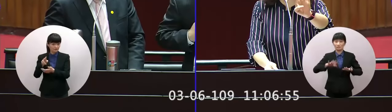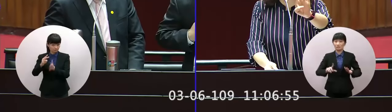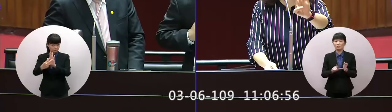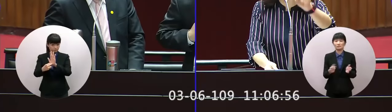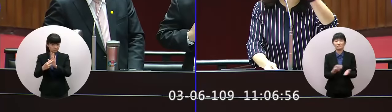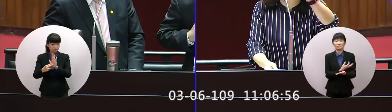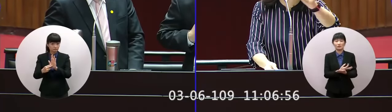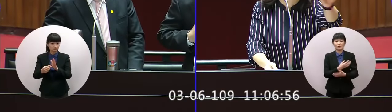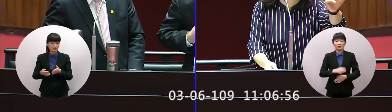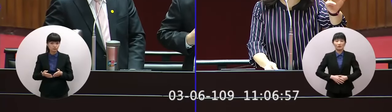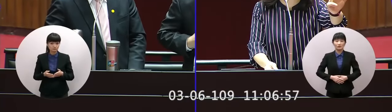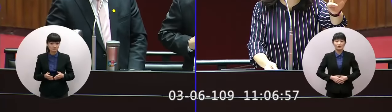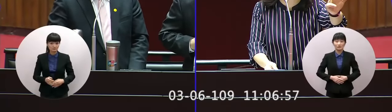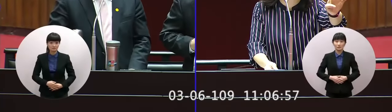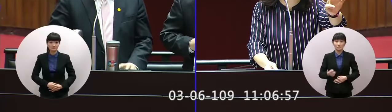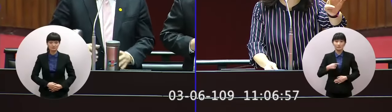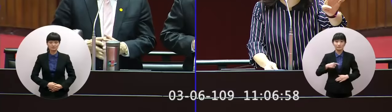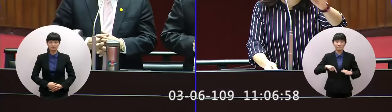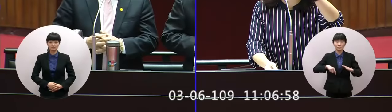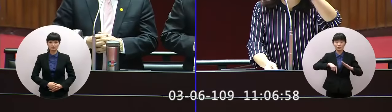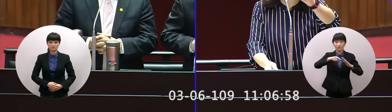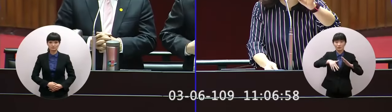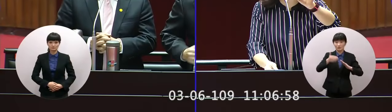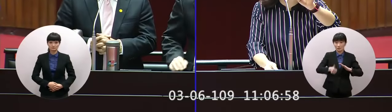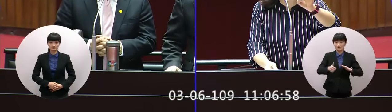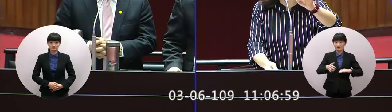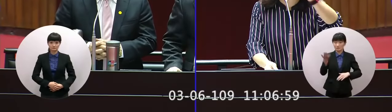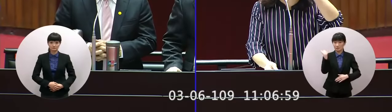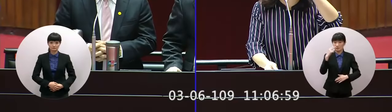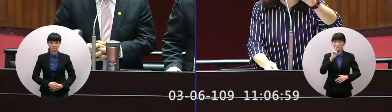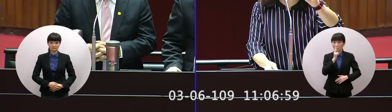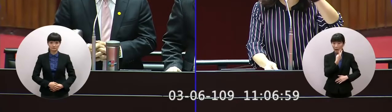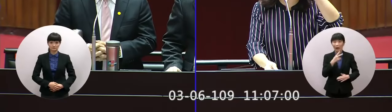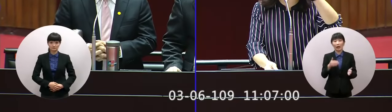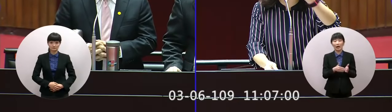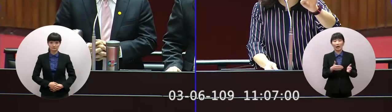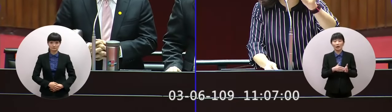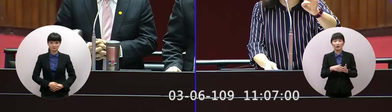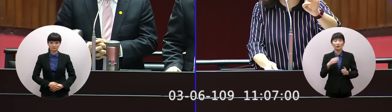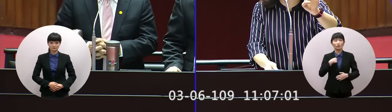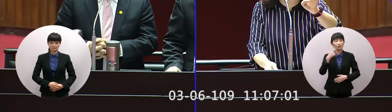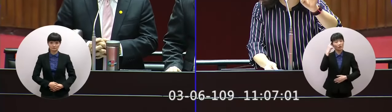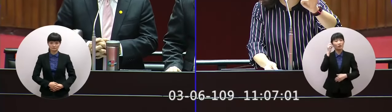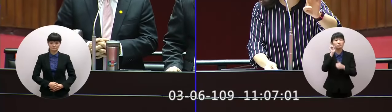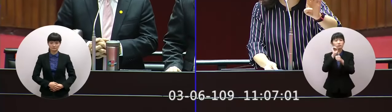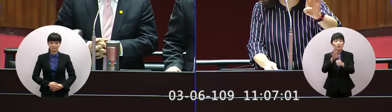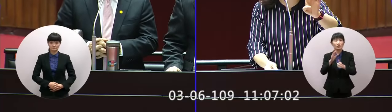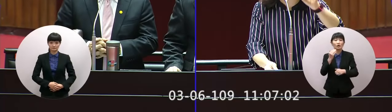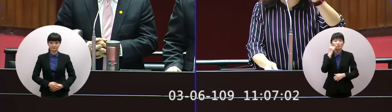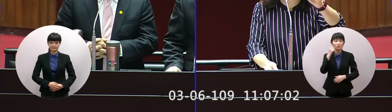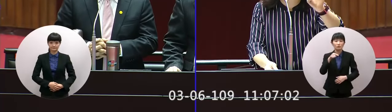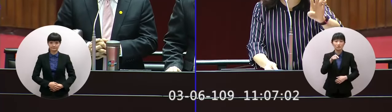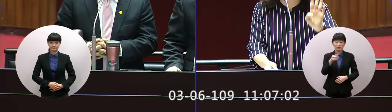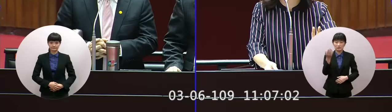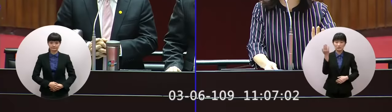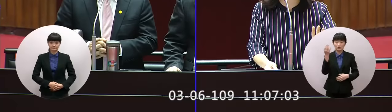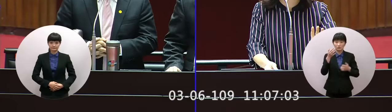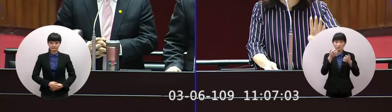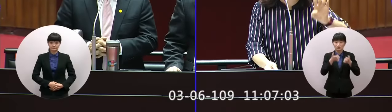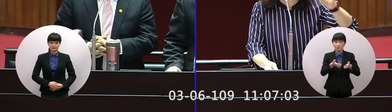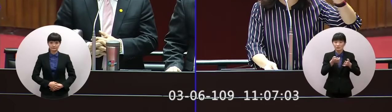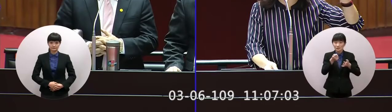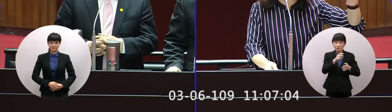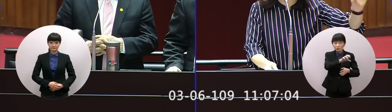间上我不让你说明，我只是因为院长已经转弯了，我只是要说，如果再来还是要继续的维持，重点